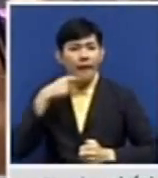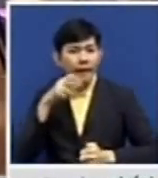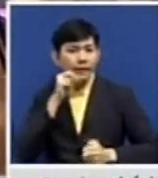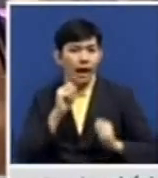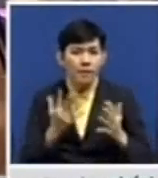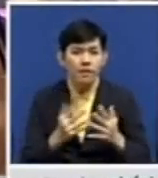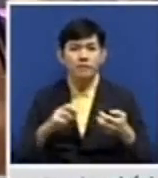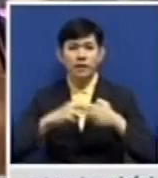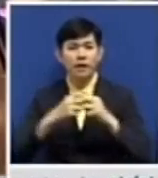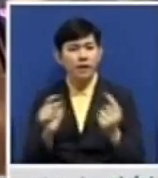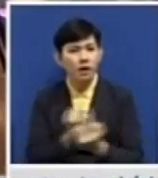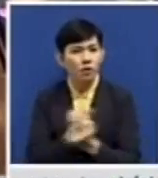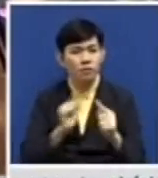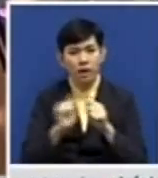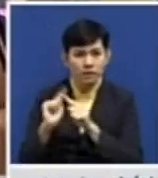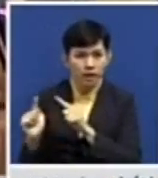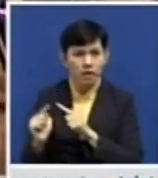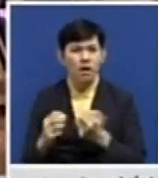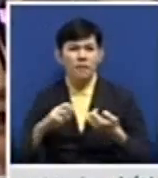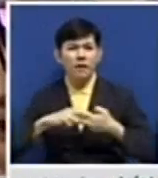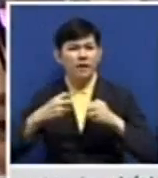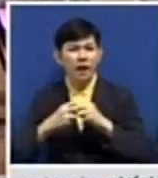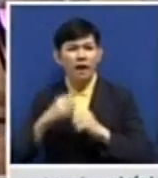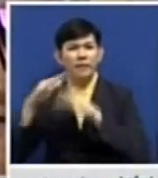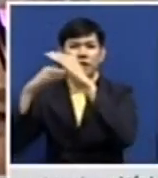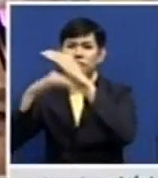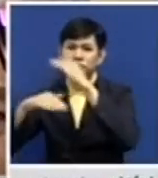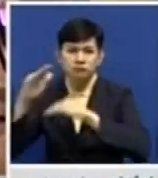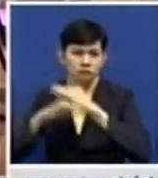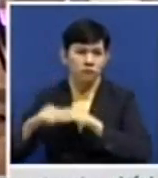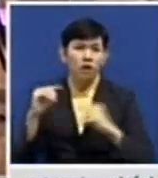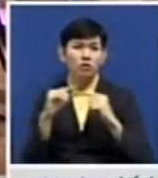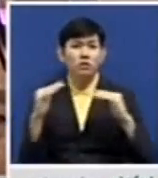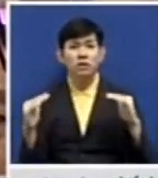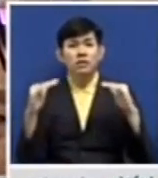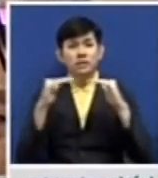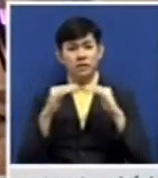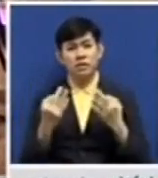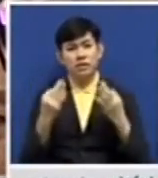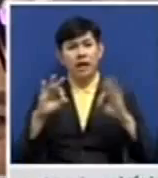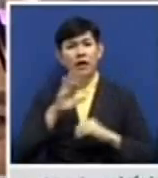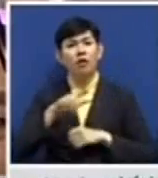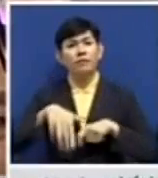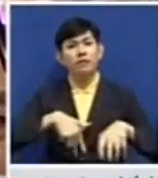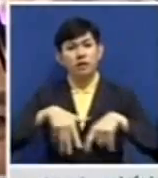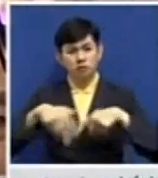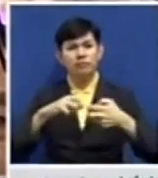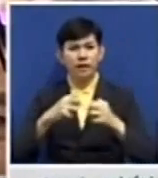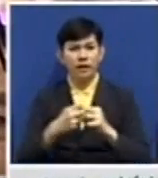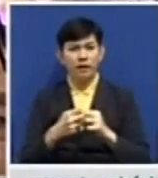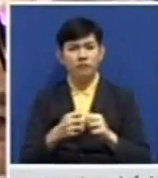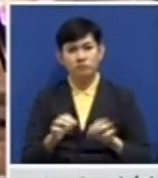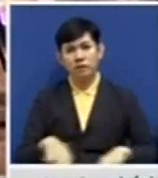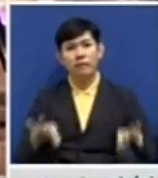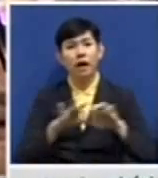มปัญหาที่ถดถอยในอุปสรรคการใช้สิทธิเสรีภาพของประชาชนและที่สำคัญคือ